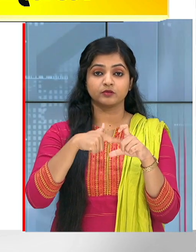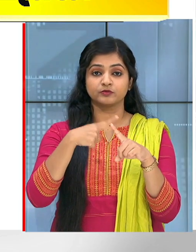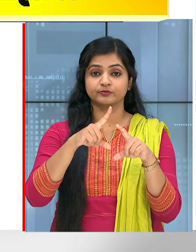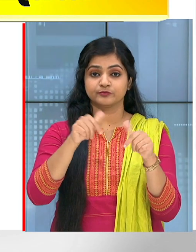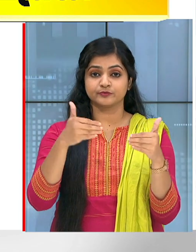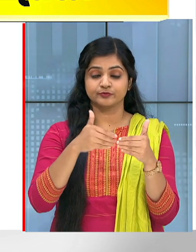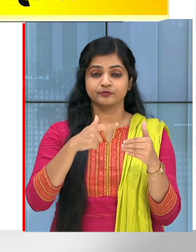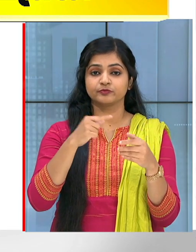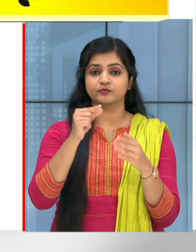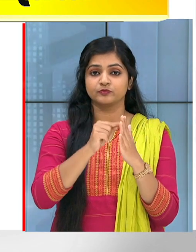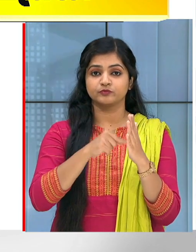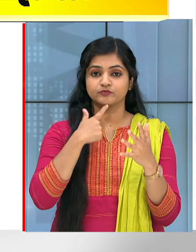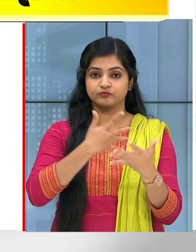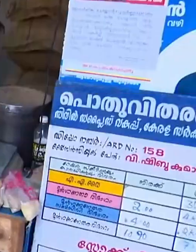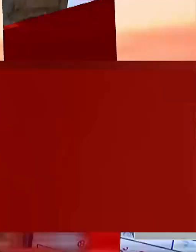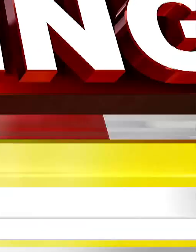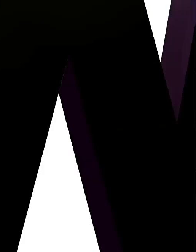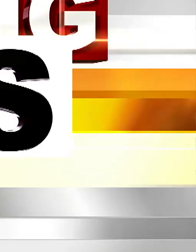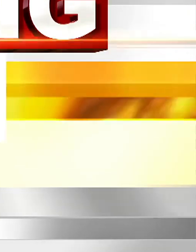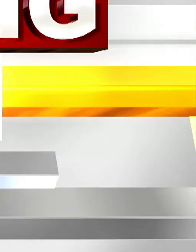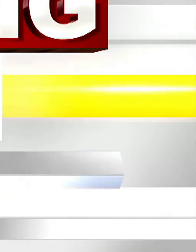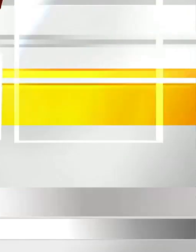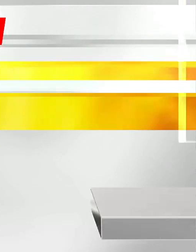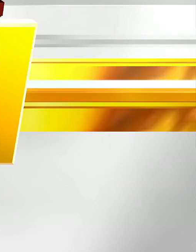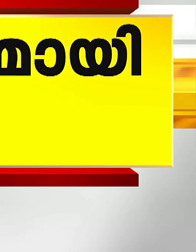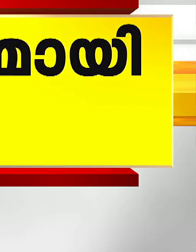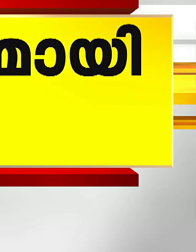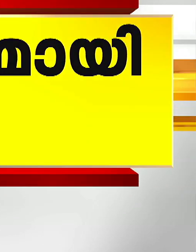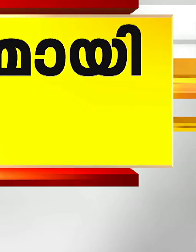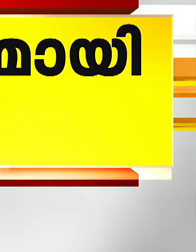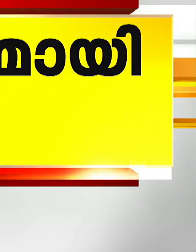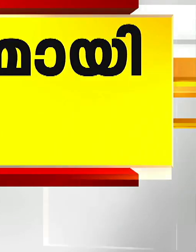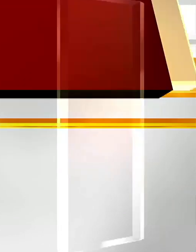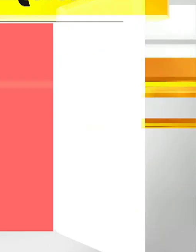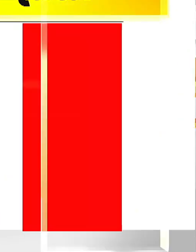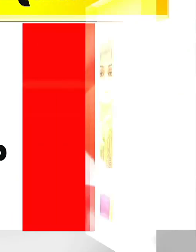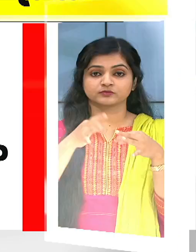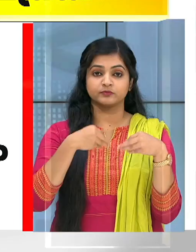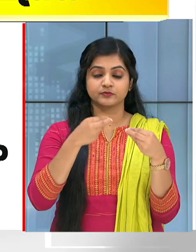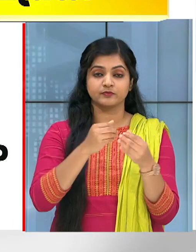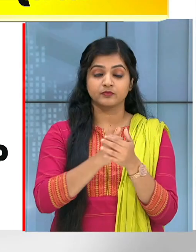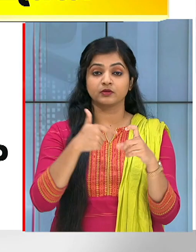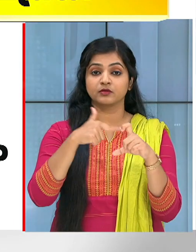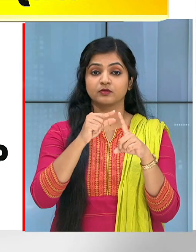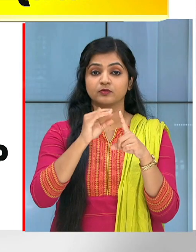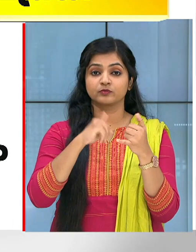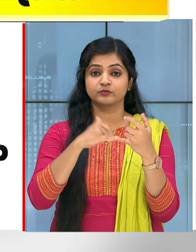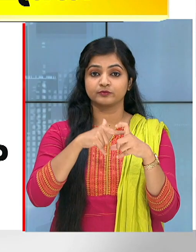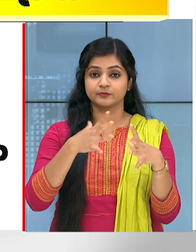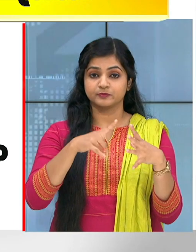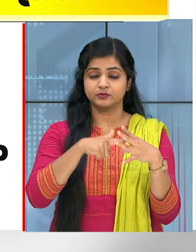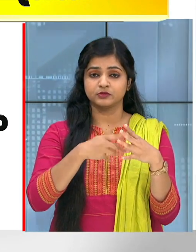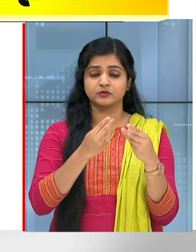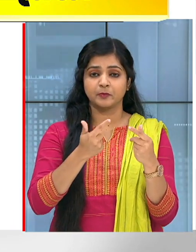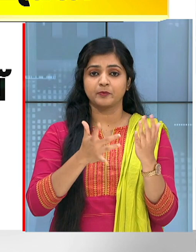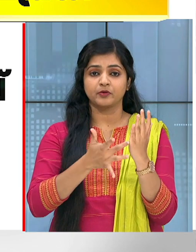ചർച്ച ചെയ്യുകയായിരുന്നു. അപ്പോഴാണ് മന്ത്രി ജി ആർ അനിൽ ഇക്കാര്യത്തിൽ വിശദീകരണം നൽകിയത്. ഇ പോസ് മെഷീന്റെ സാങ്കേതിക പ്രശ്നങ്ങൾ എന്തൊക്കെയാണ് എന്നത് സംബന്ധിച്ചുള്ള